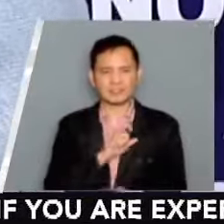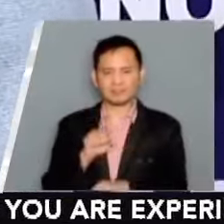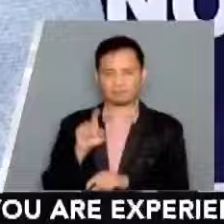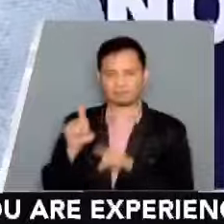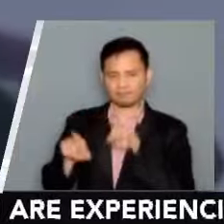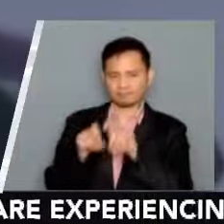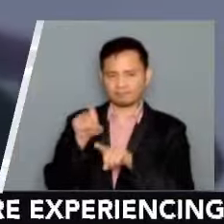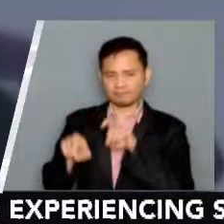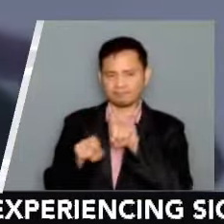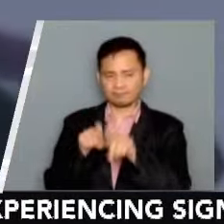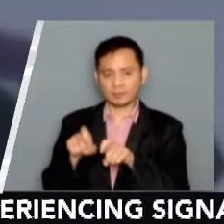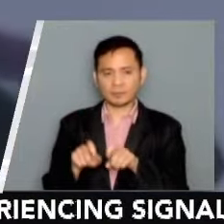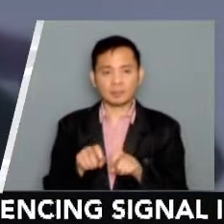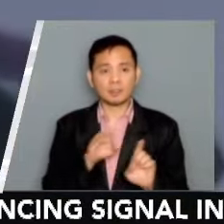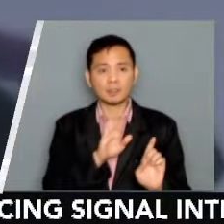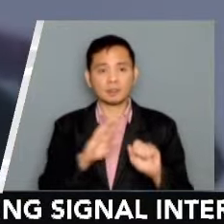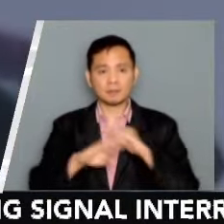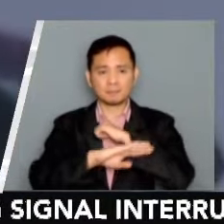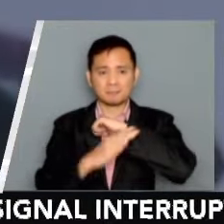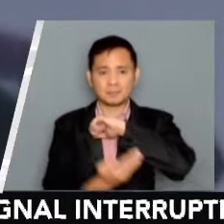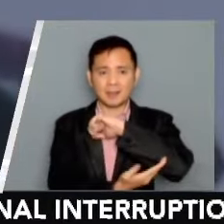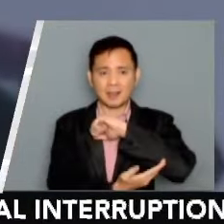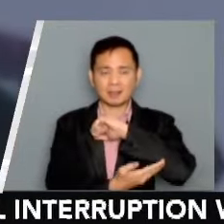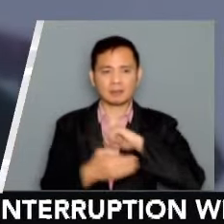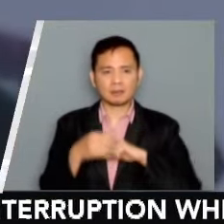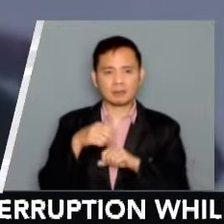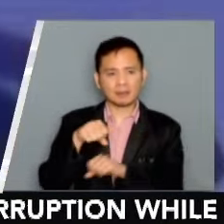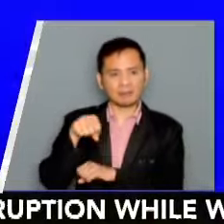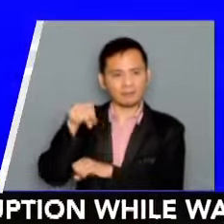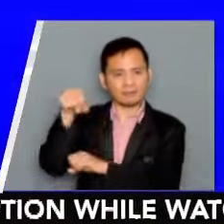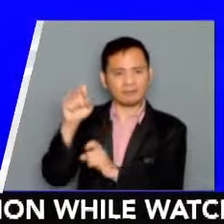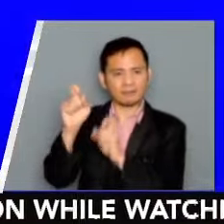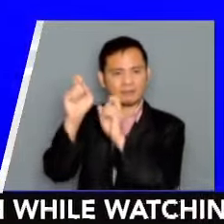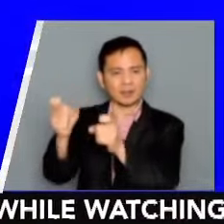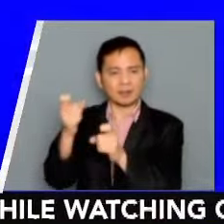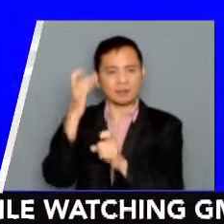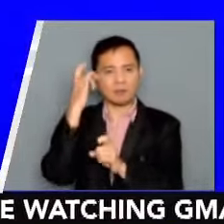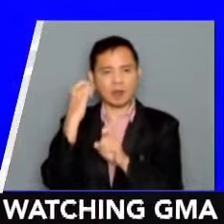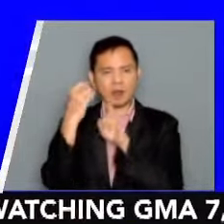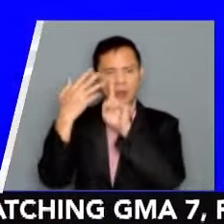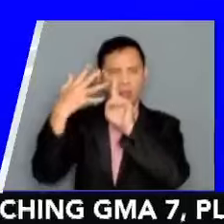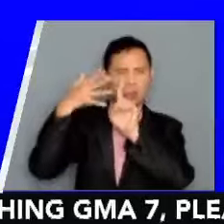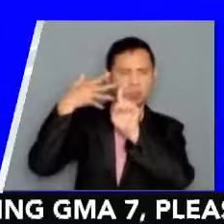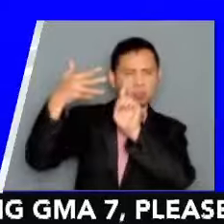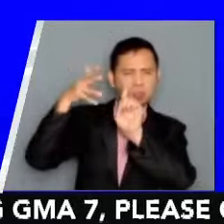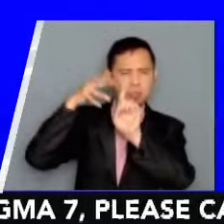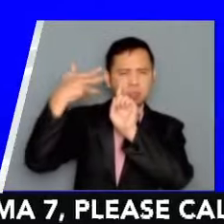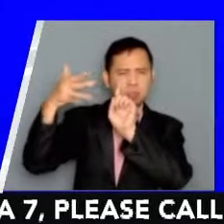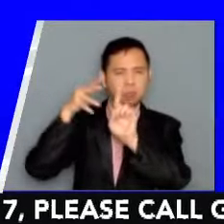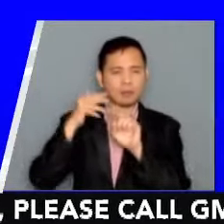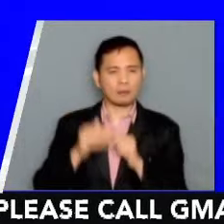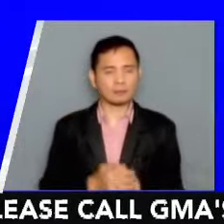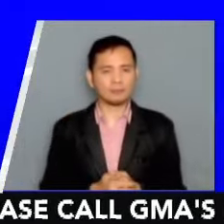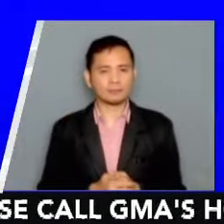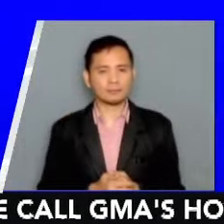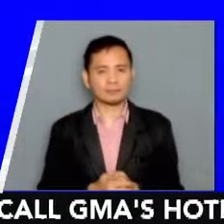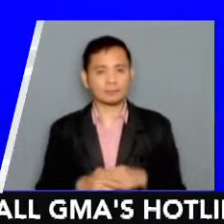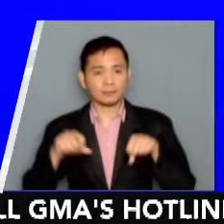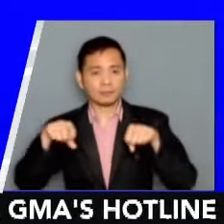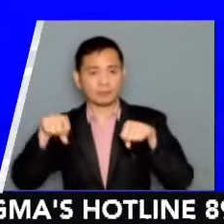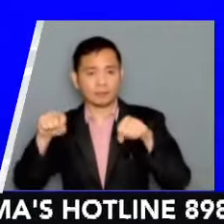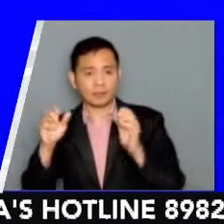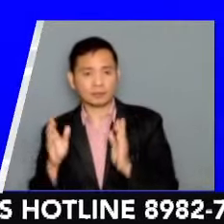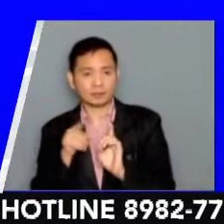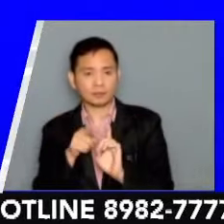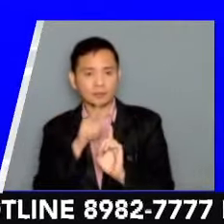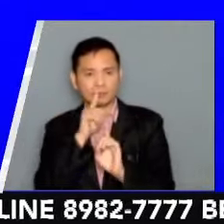isang lugar na malayo sa kanyang destinasyon. Ayon sa Moveit, manatiling suspendido ang rider habang nag-iimbestiga ang kumpanya